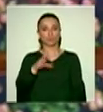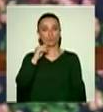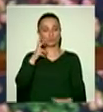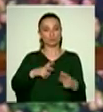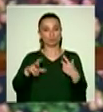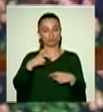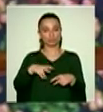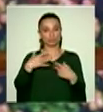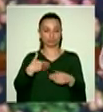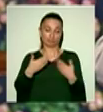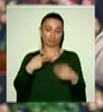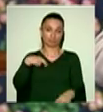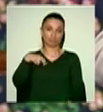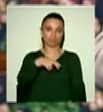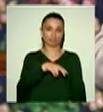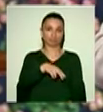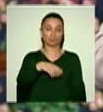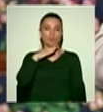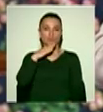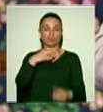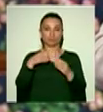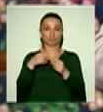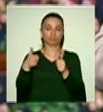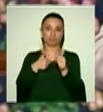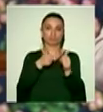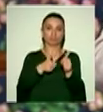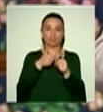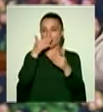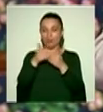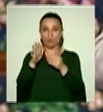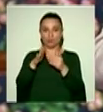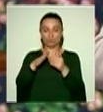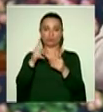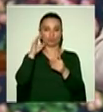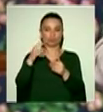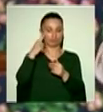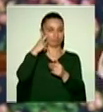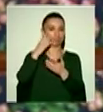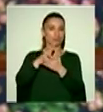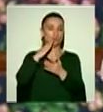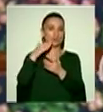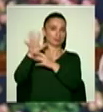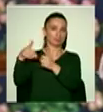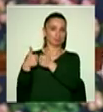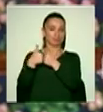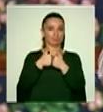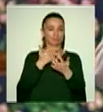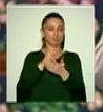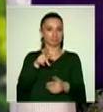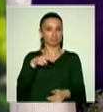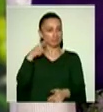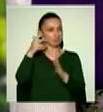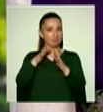ხოლმე. როცა უნივერსიტეტიდან გამოვდიოდი, უკან მომყვებოდნენ. ძალიან ახლოს არა, მაგრამ ხშირად